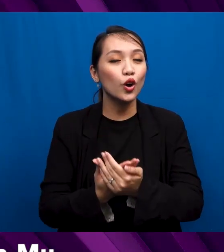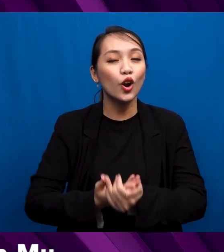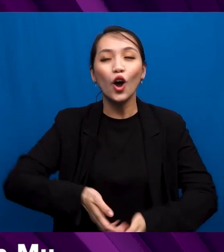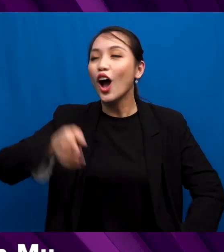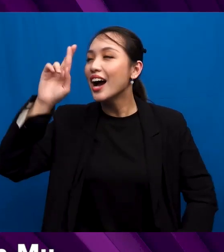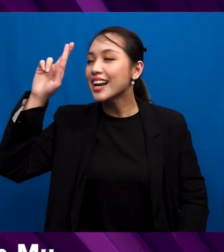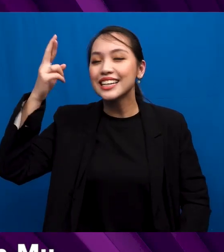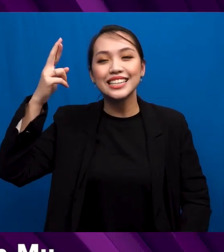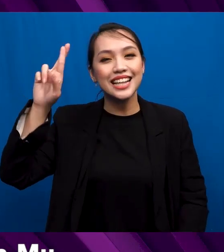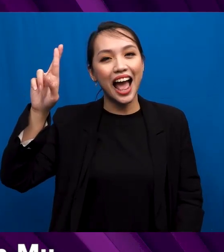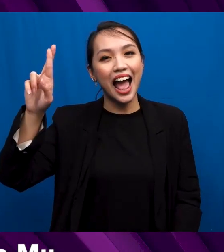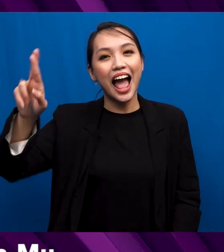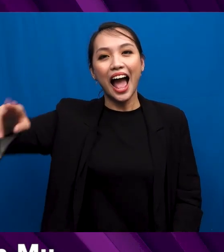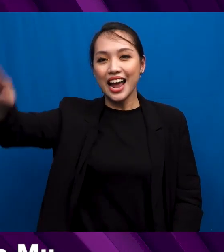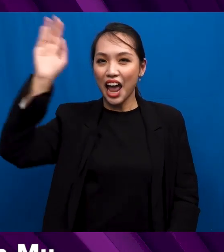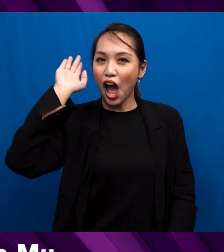seluruh